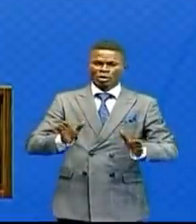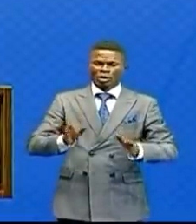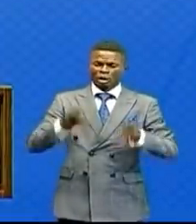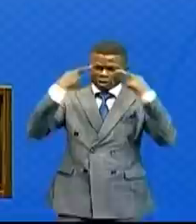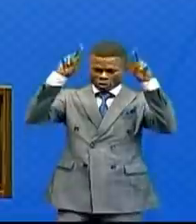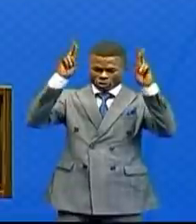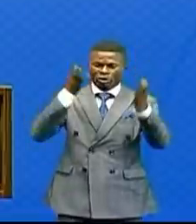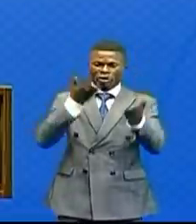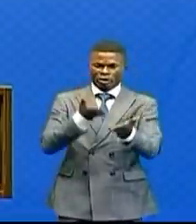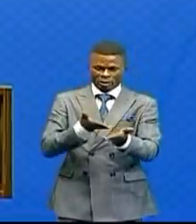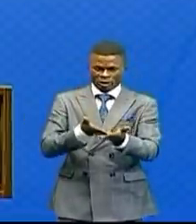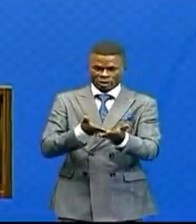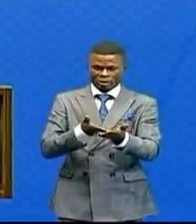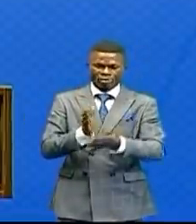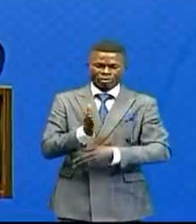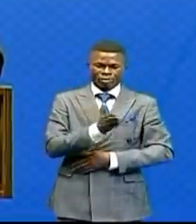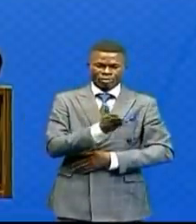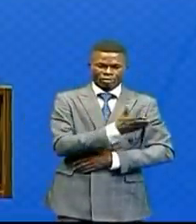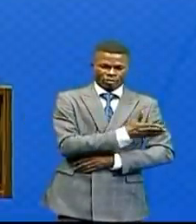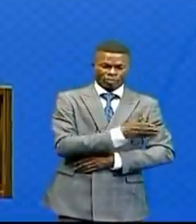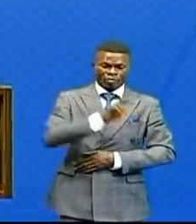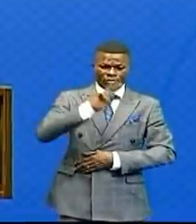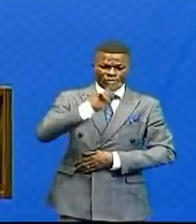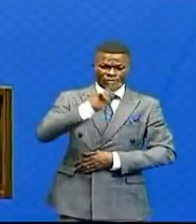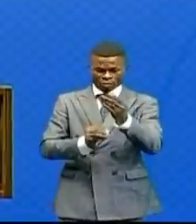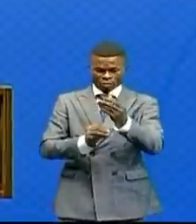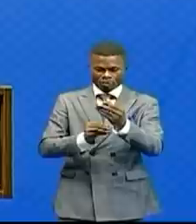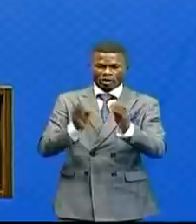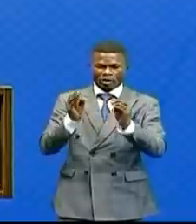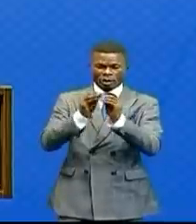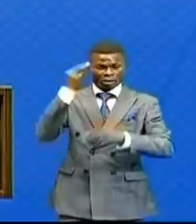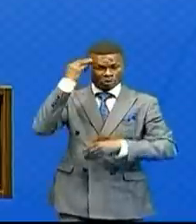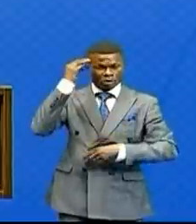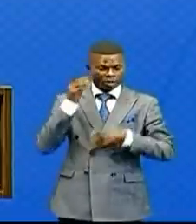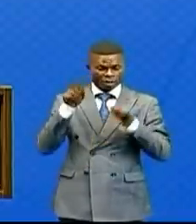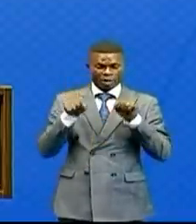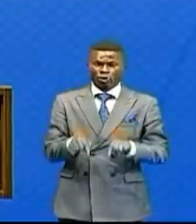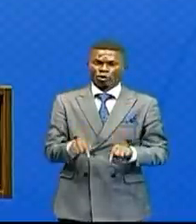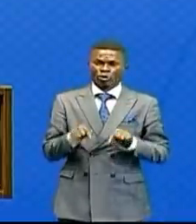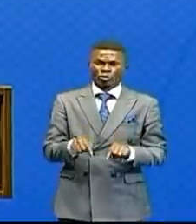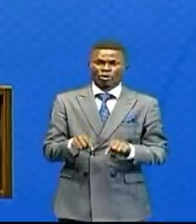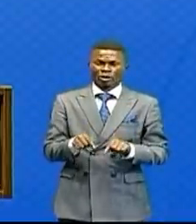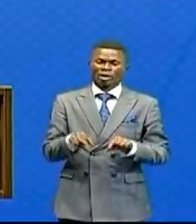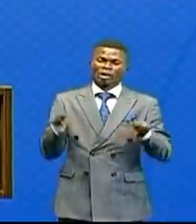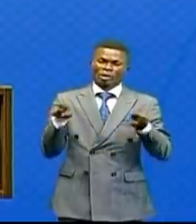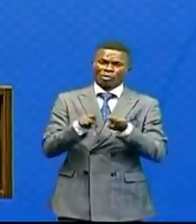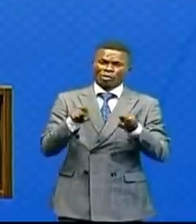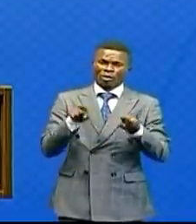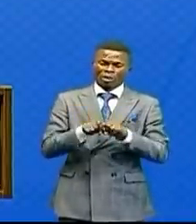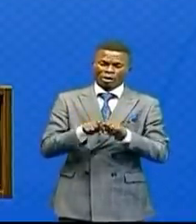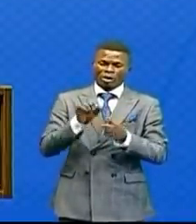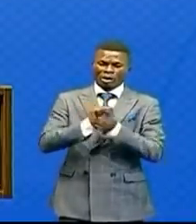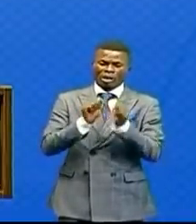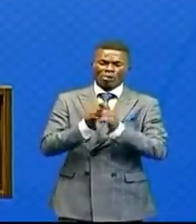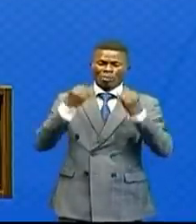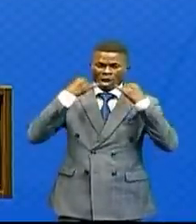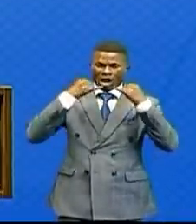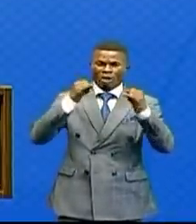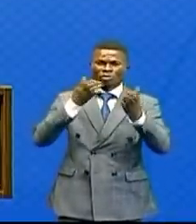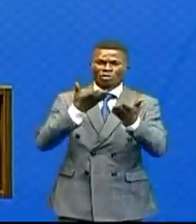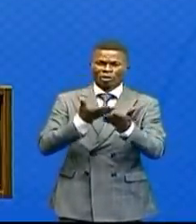leur réussite. Deuxième chapitre de ministre de ce jour, relatif aux points